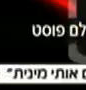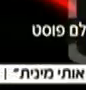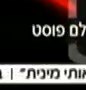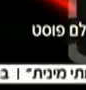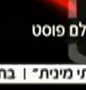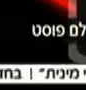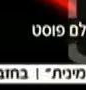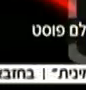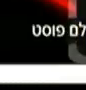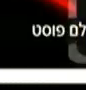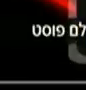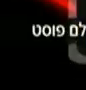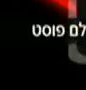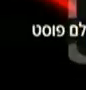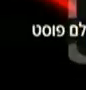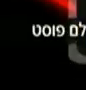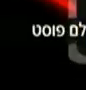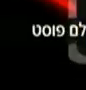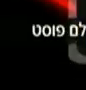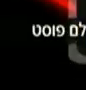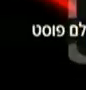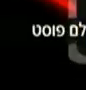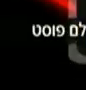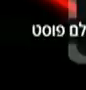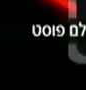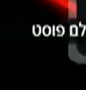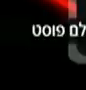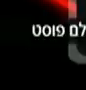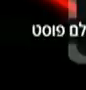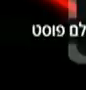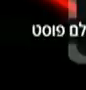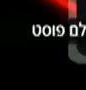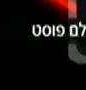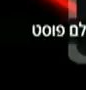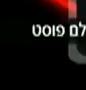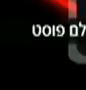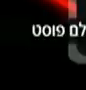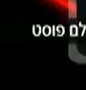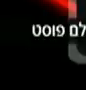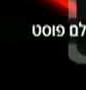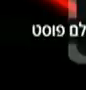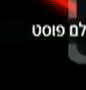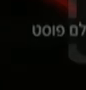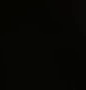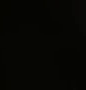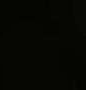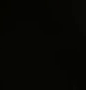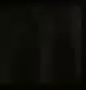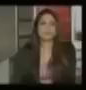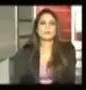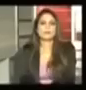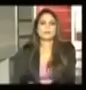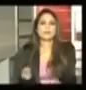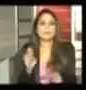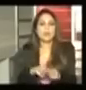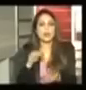את הצד השני, כאילו. והיא אמרה לי, אני מצטער, זה לא יפה, אבל זה לא. ומה שקורה שבאיזו פוסט, העיתון